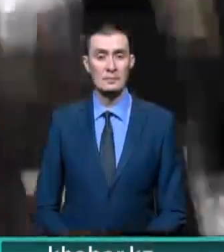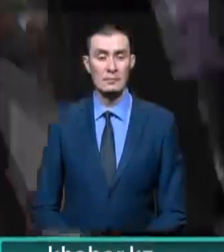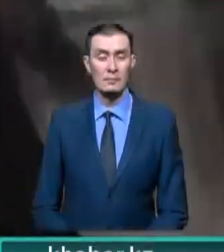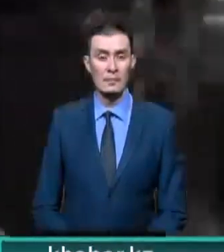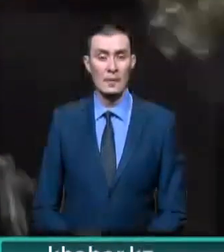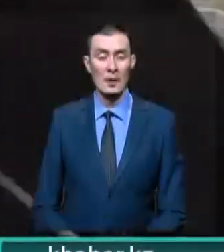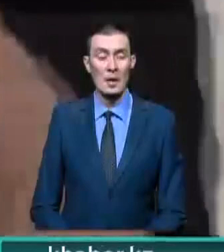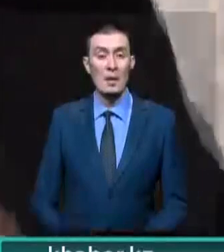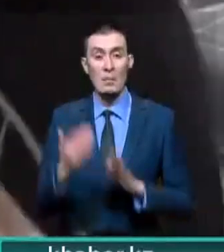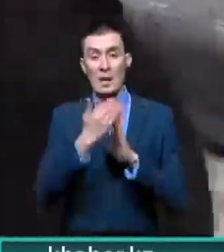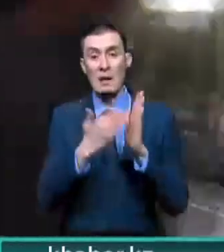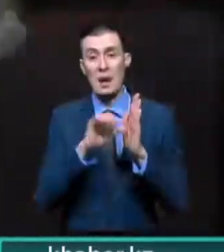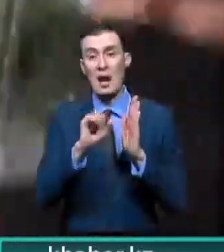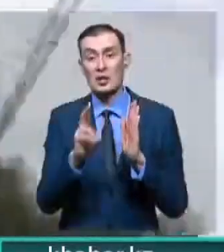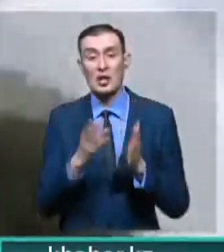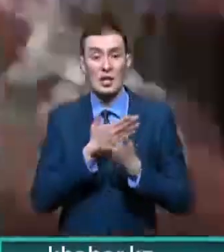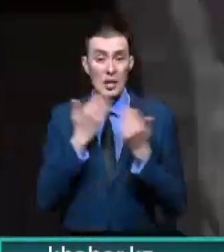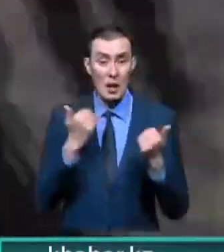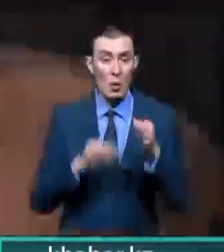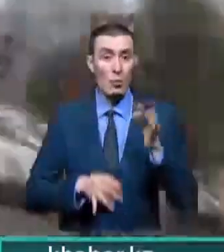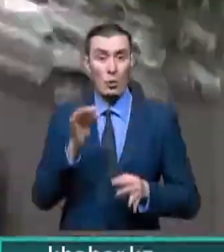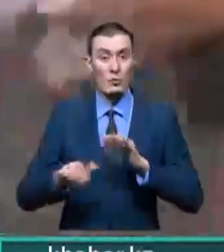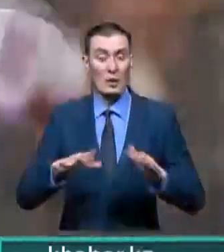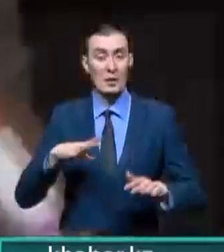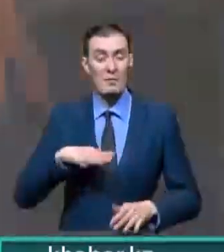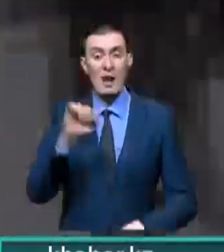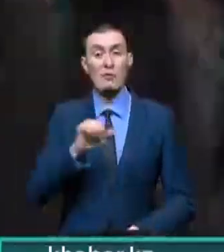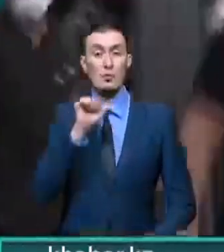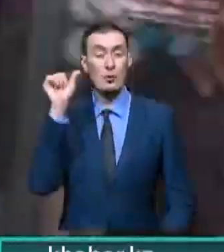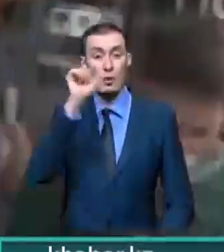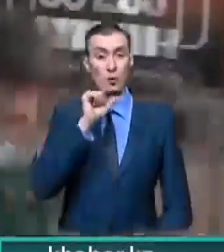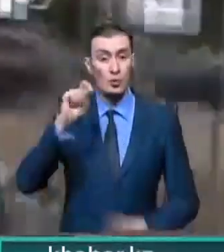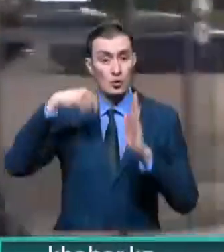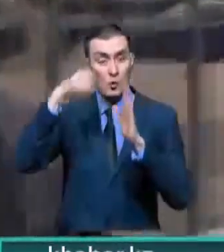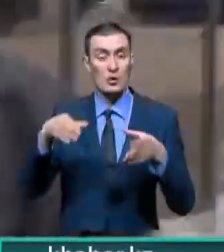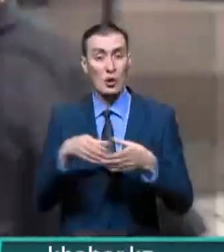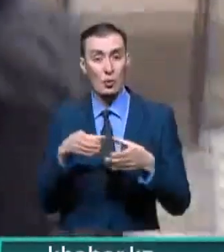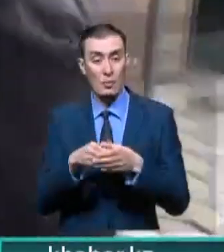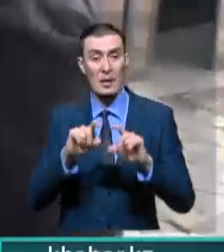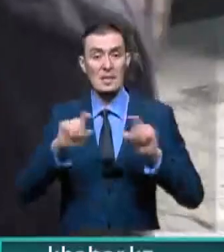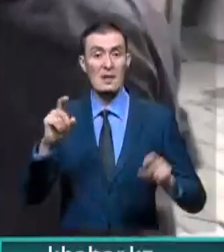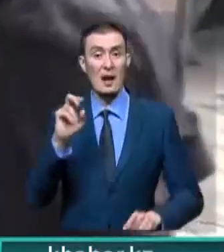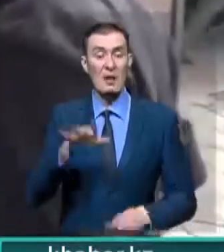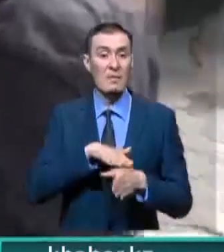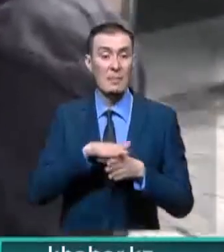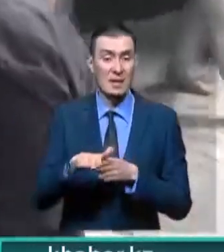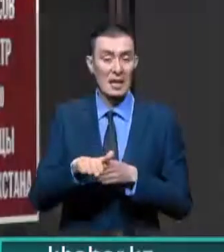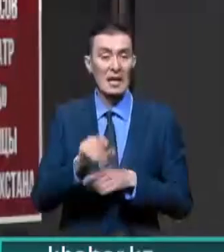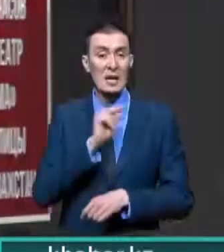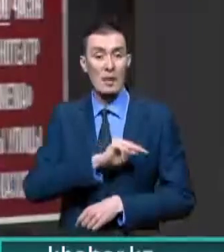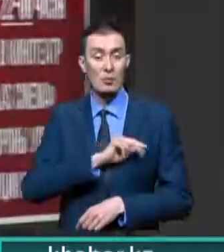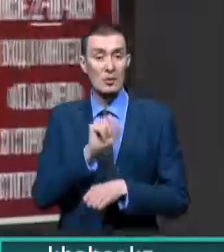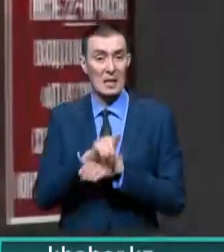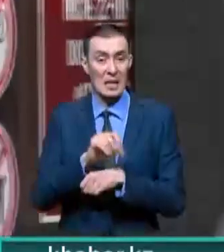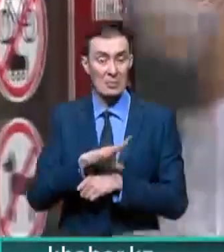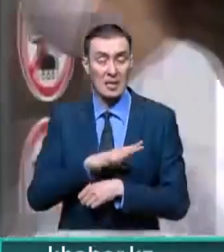А Шика уже нет, а уголовное дело осталось. Напомню, в августе прошлого года съемочная группа агентства «Хабар» выполняла редакционное